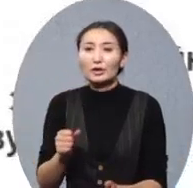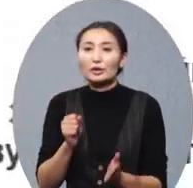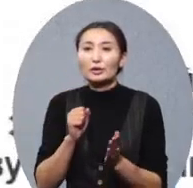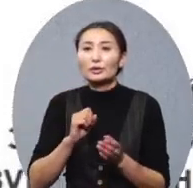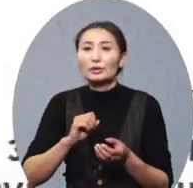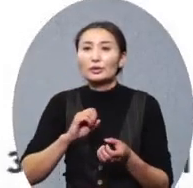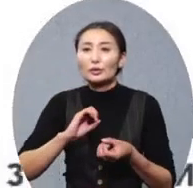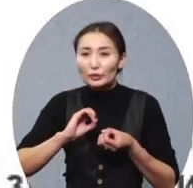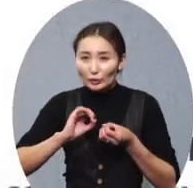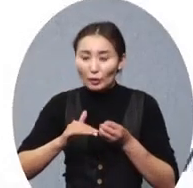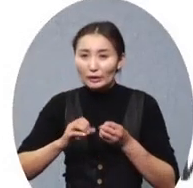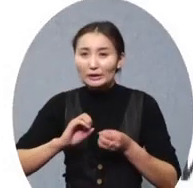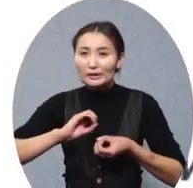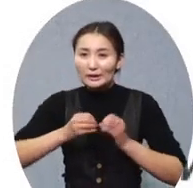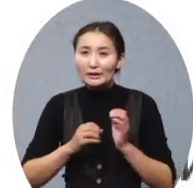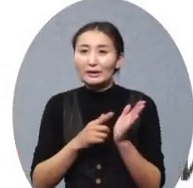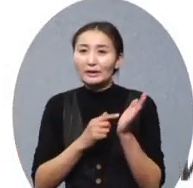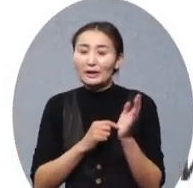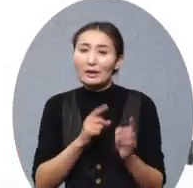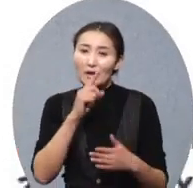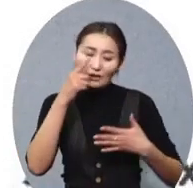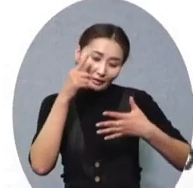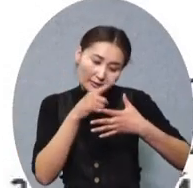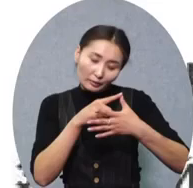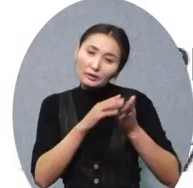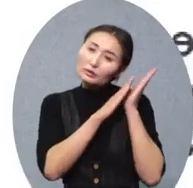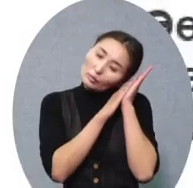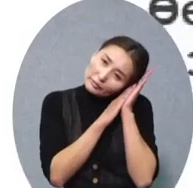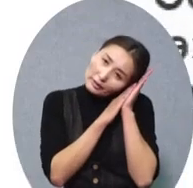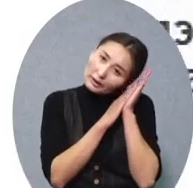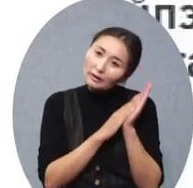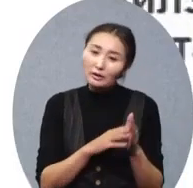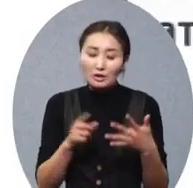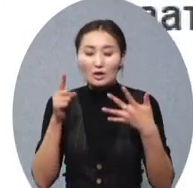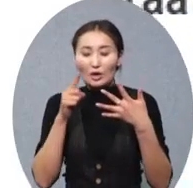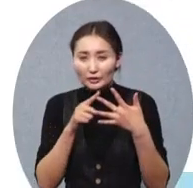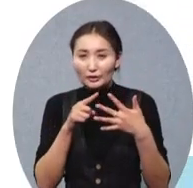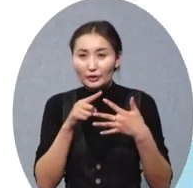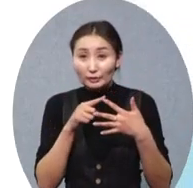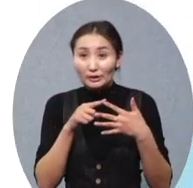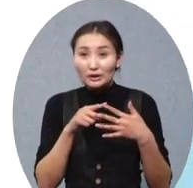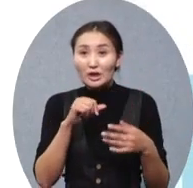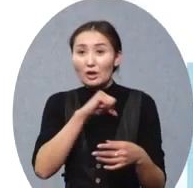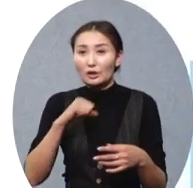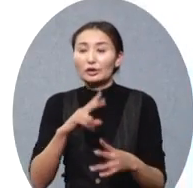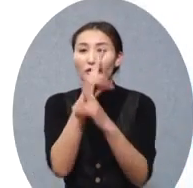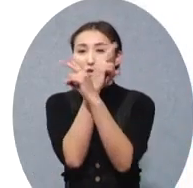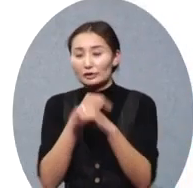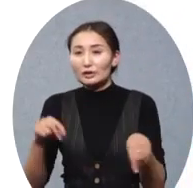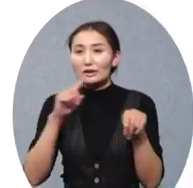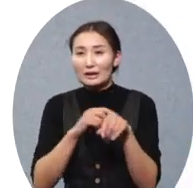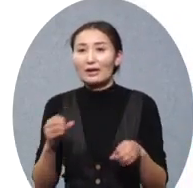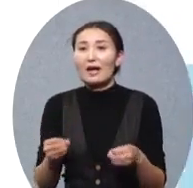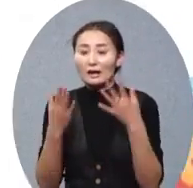маш сайн одоо унтаж амрах, дасгал хөдөлгөөн хийх, за өөртөө чөлөө цаг гаргах,